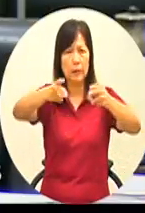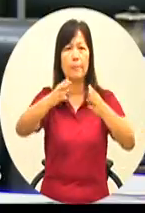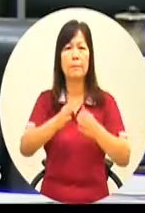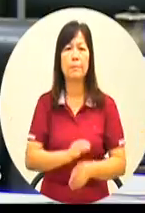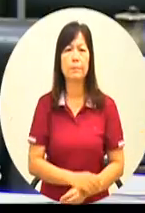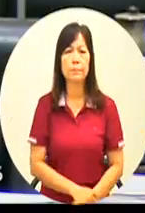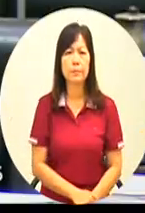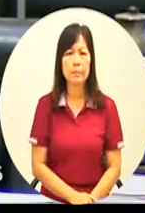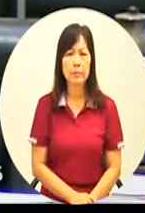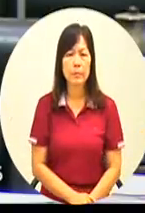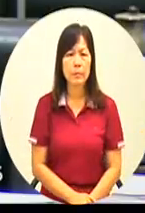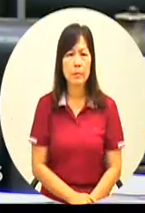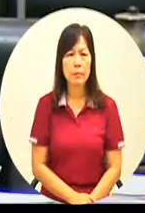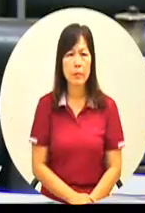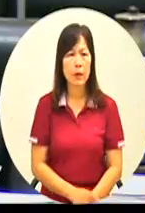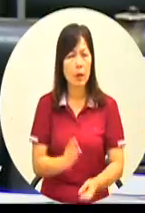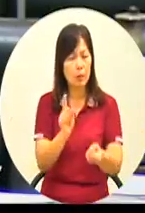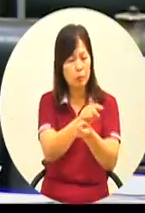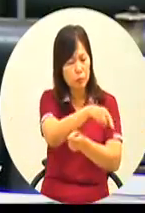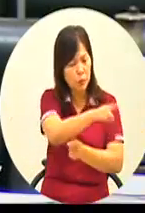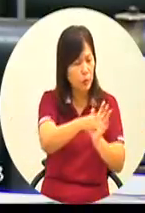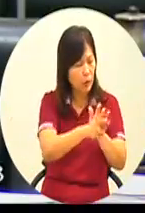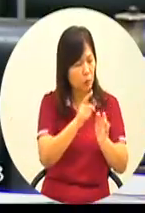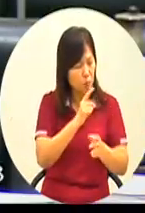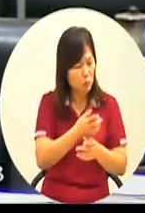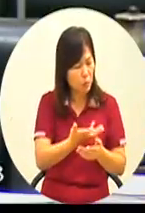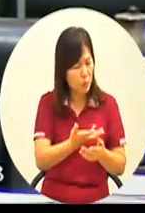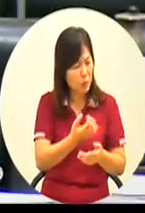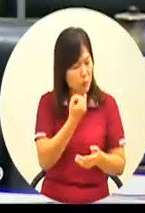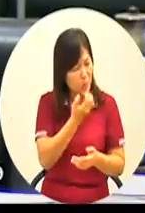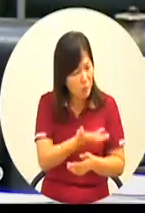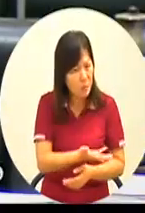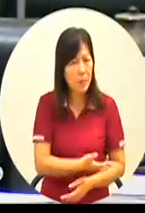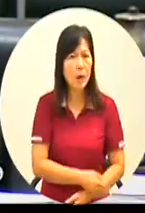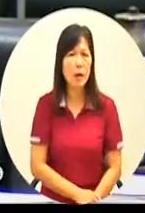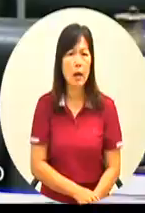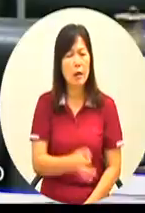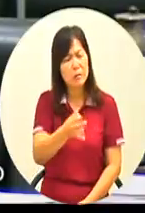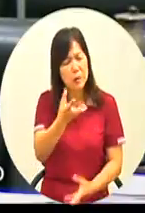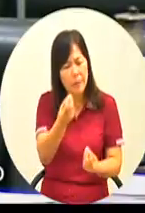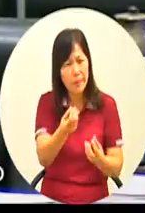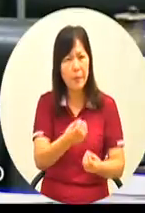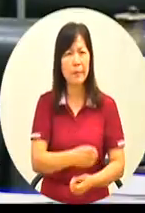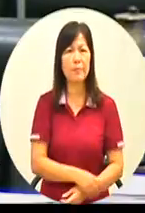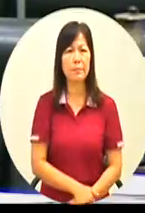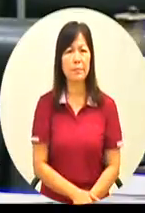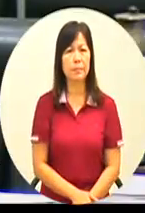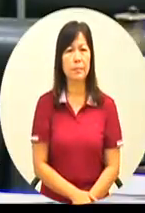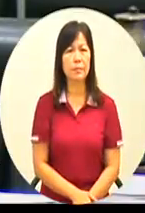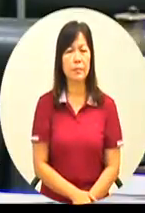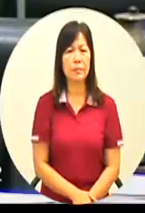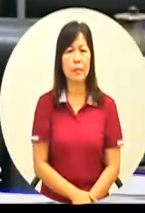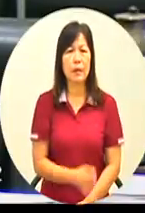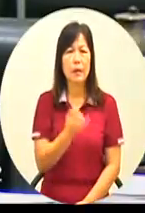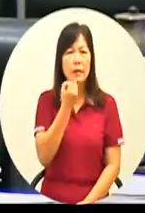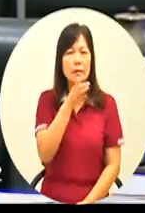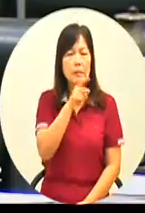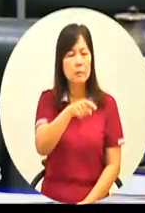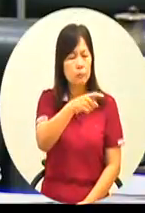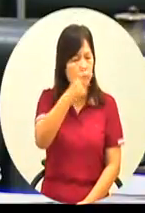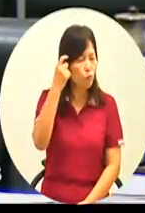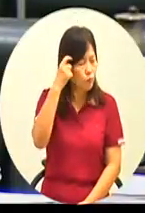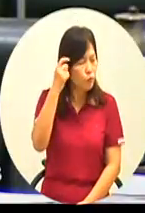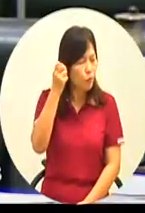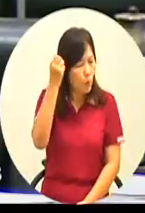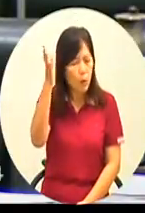啊，我们对得起老百姓吗？没有钱啊。但是不要忘了，刘主